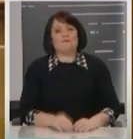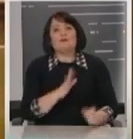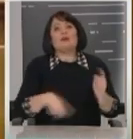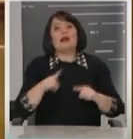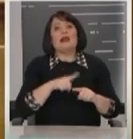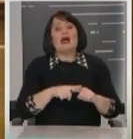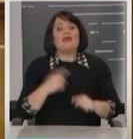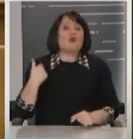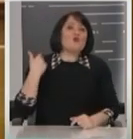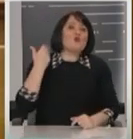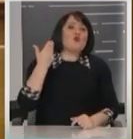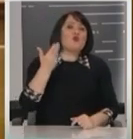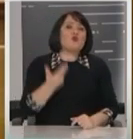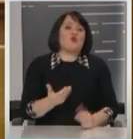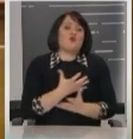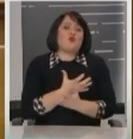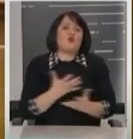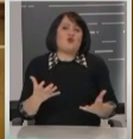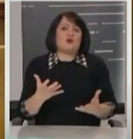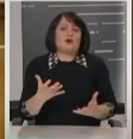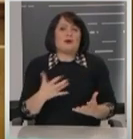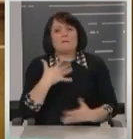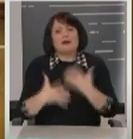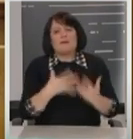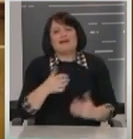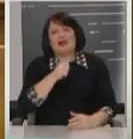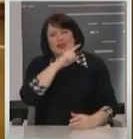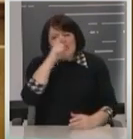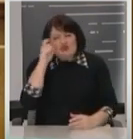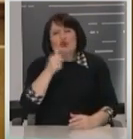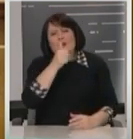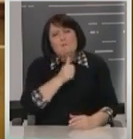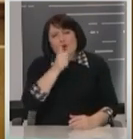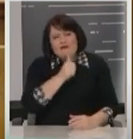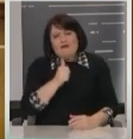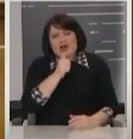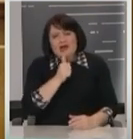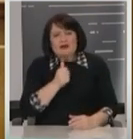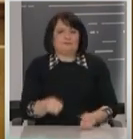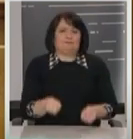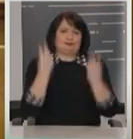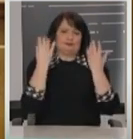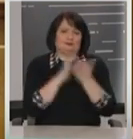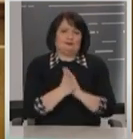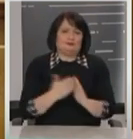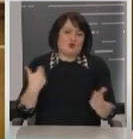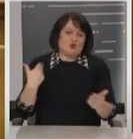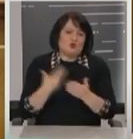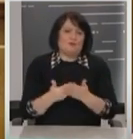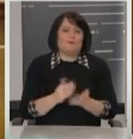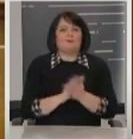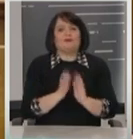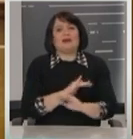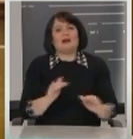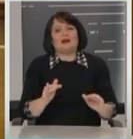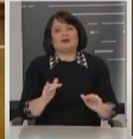μια μεγάλη και οδυνηρή περιπέτεια αφήνει πίσω της μια εποχή που είναι βέβαιο ότι κανείς